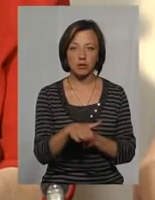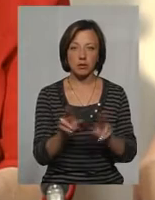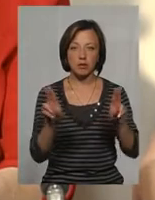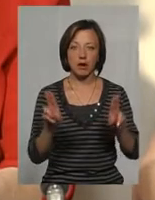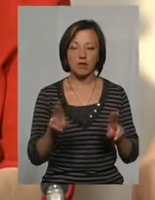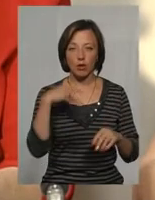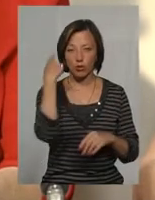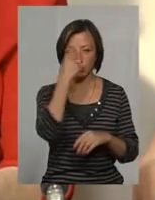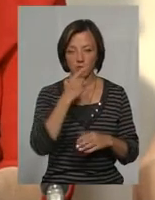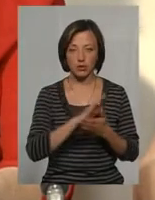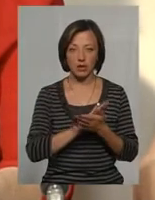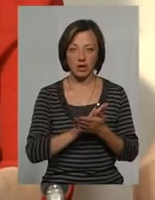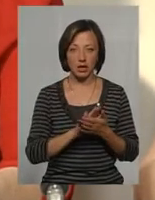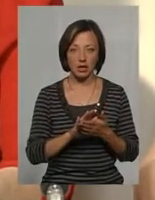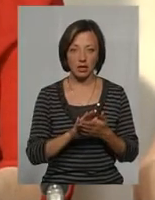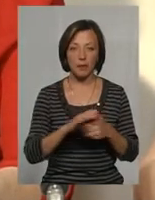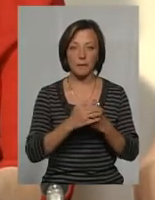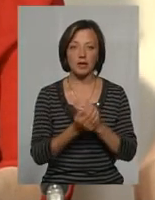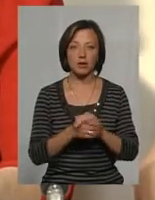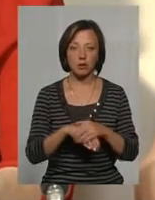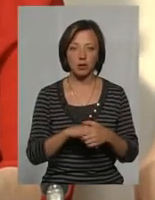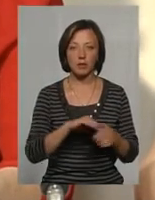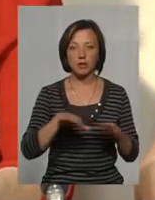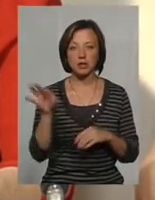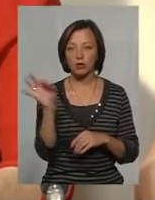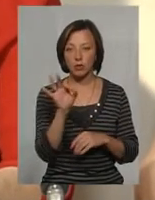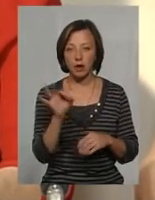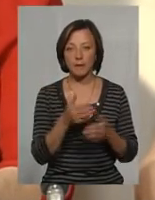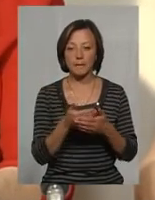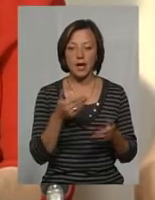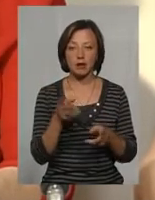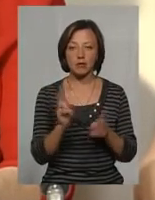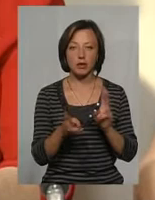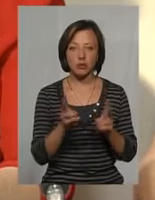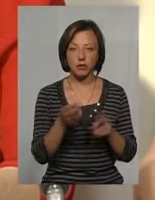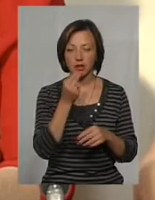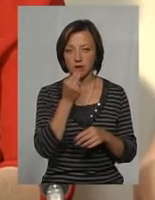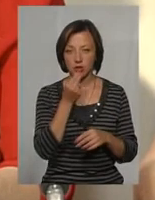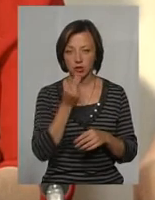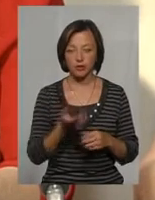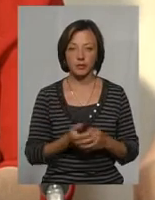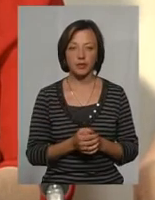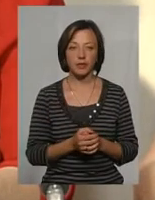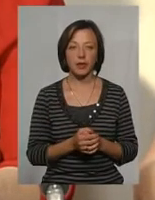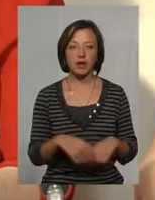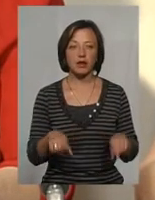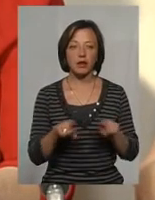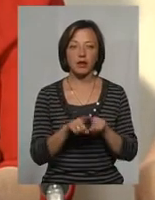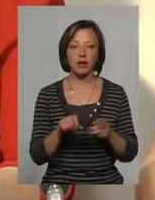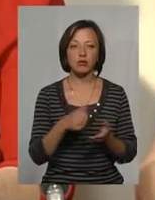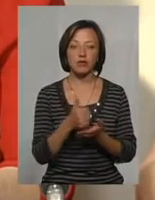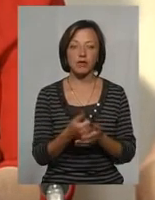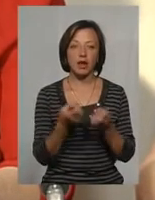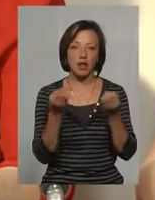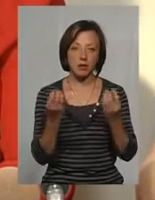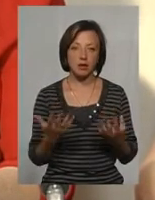правил особистої гігієни. Мити руки після туалету, перед приготуванням, перед вживанням їжі. Такі основні